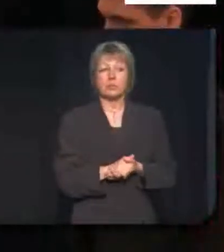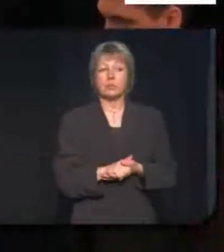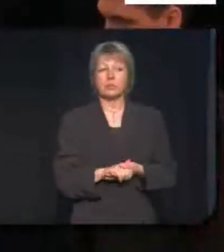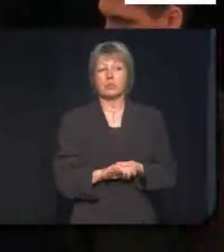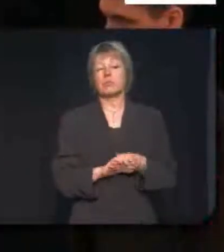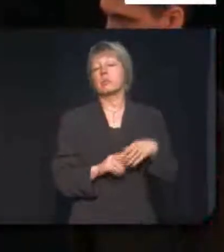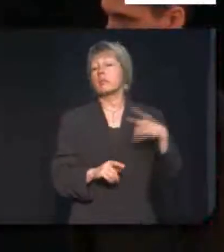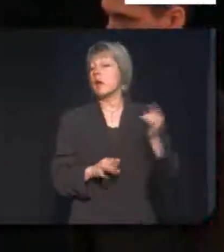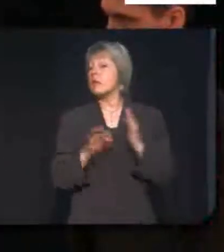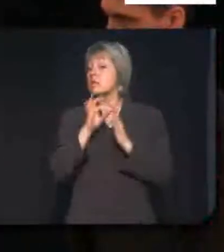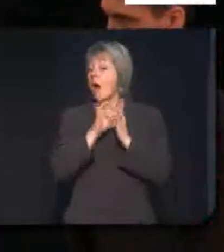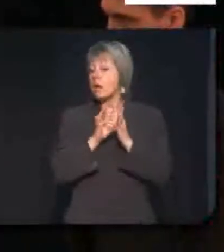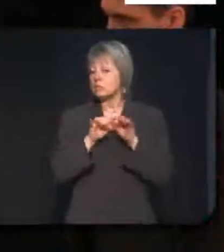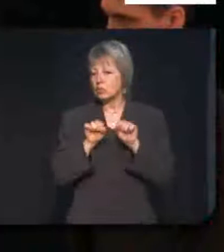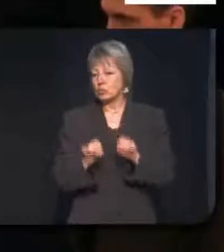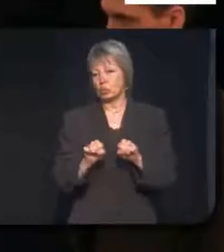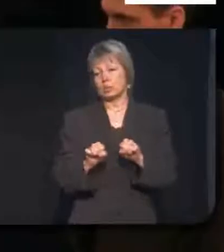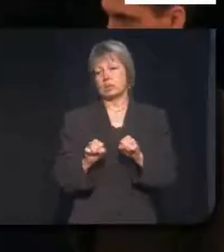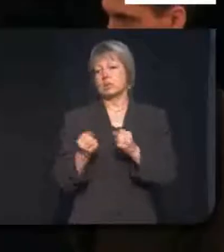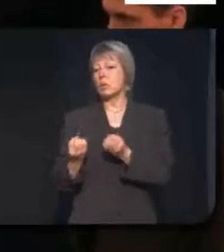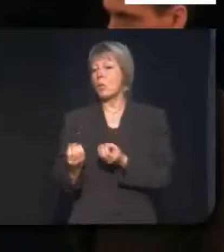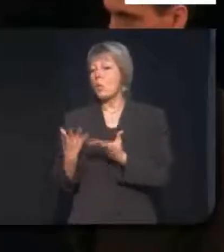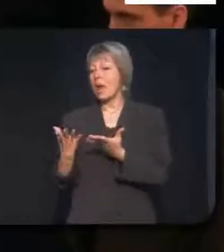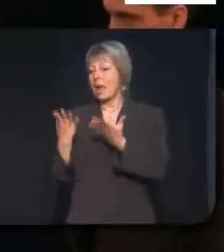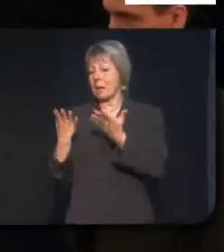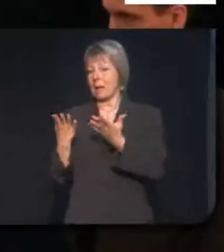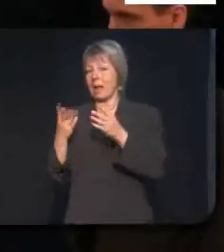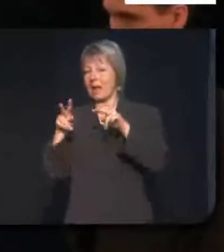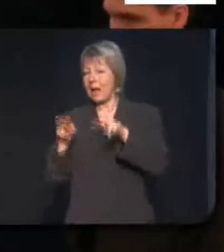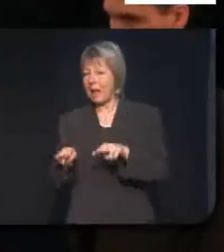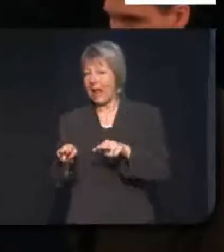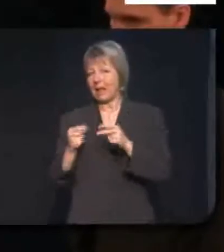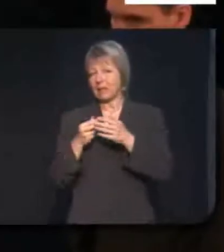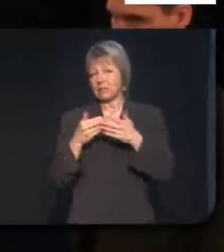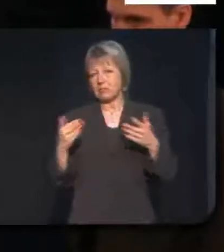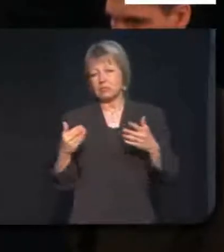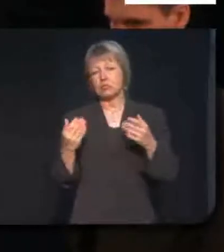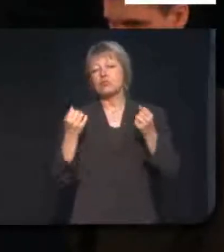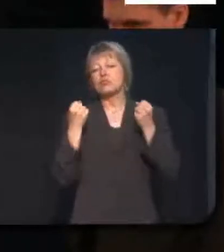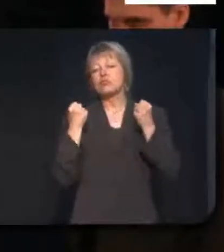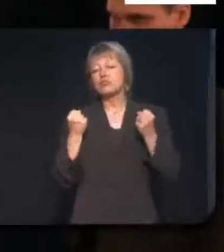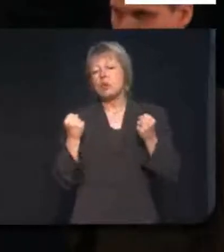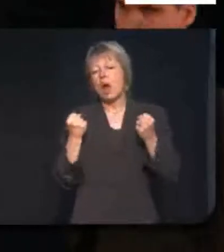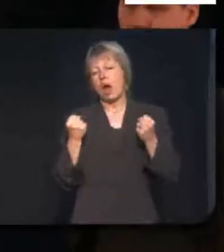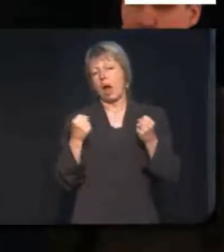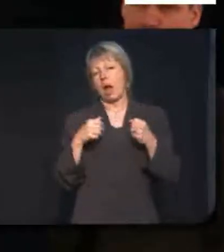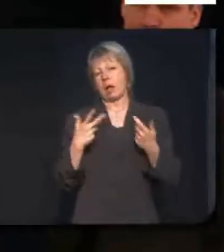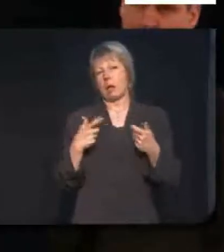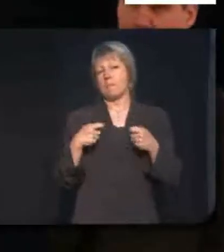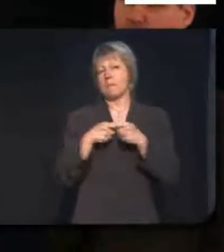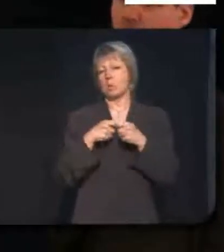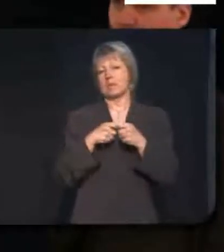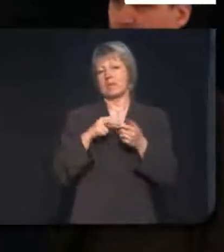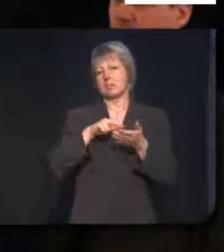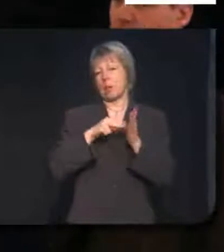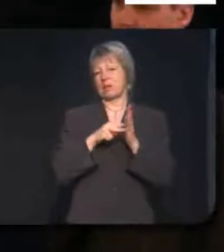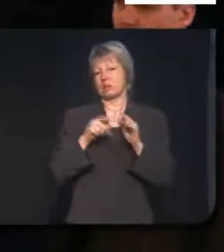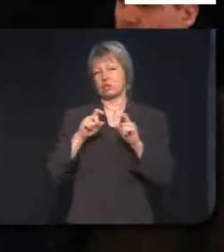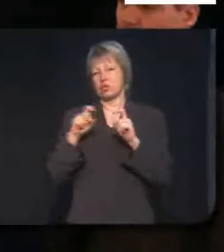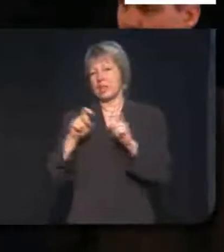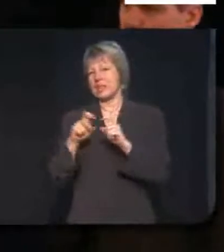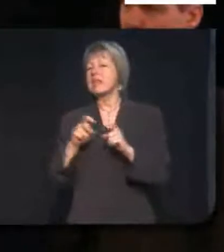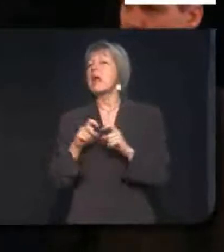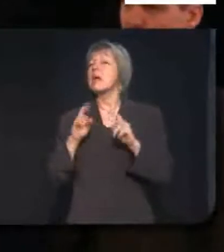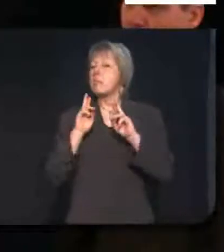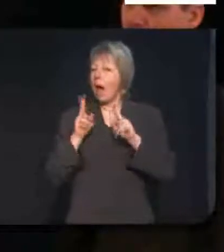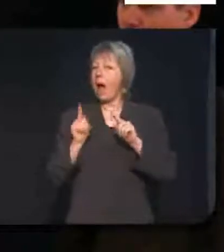Urheberrecht zum Teil auch Netzpolitik sehr stark harmonisierte Themen sind die im Wesentlichen auch auf europäischer Ebene sich abspielen